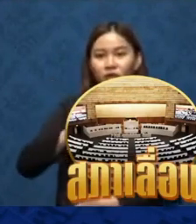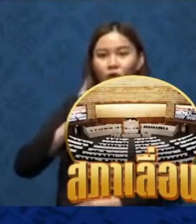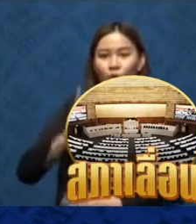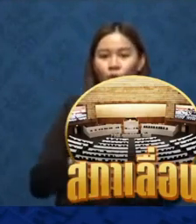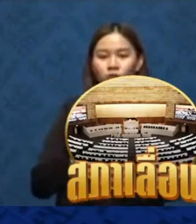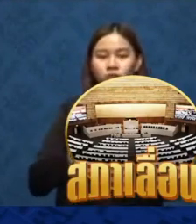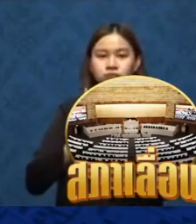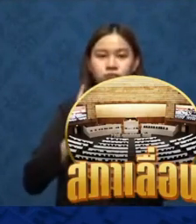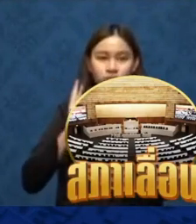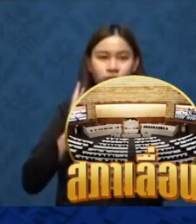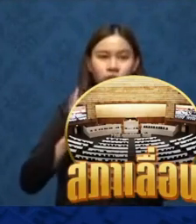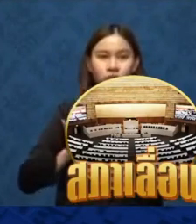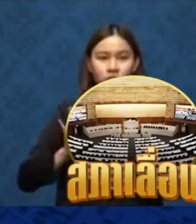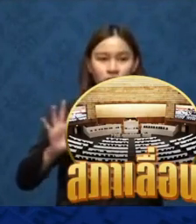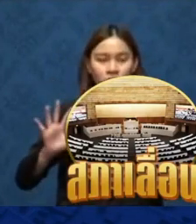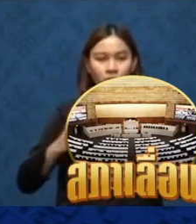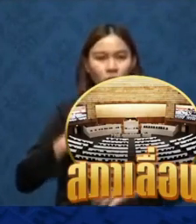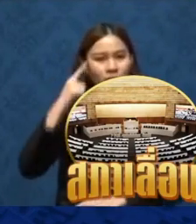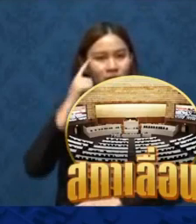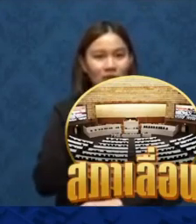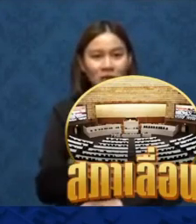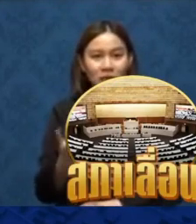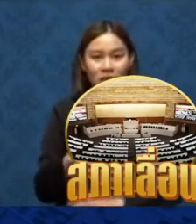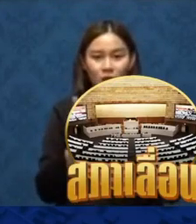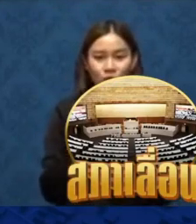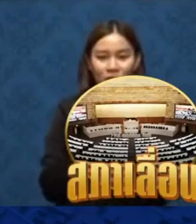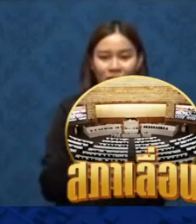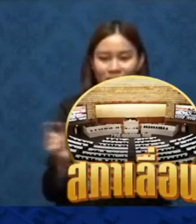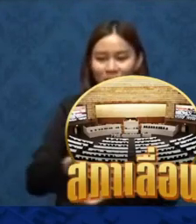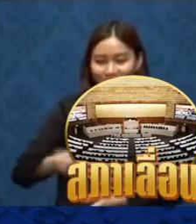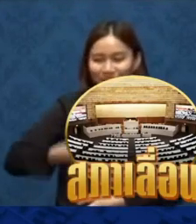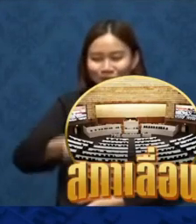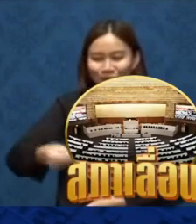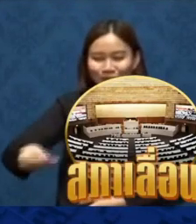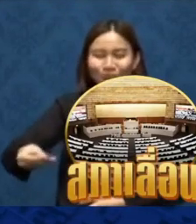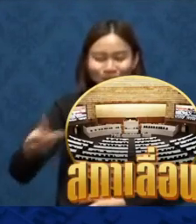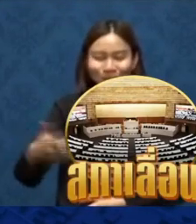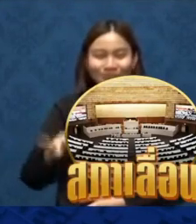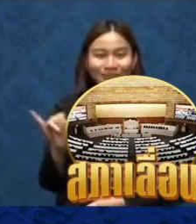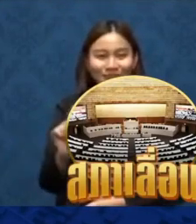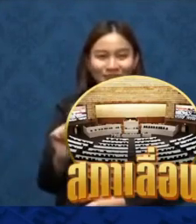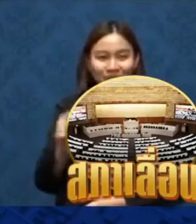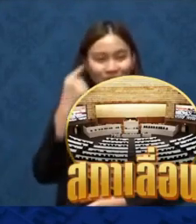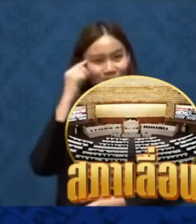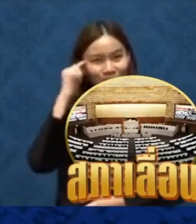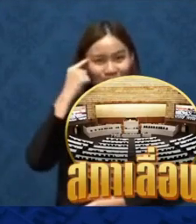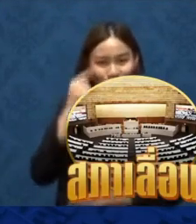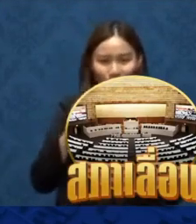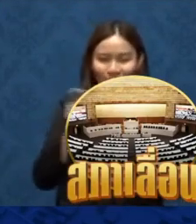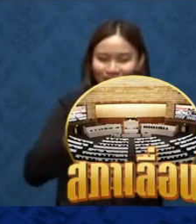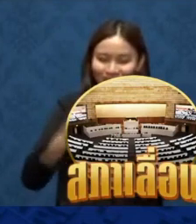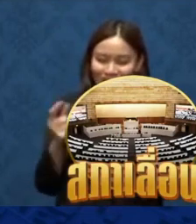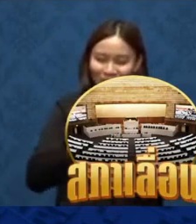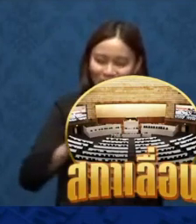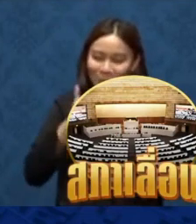เพื่อรักษาความปลอดภัยรอบๆสภาจึงเรียกร้องให้ตำรวจเนี่ยนำตู้คอนเทนเนอร์เหล่านี้ยกออกไปทั้งหมดนะครับจ